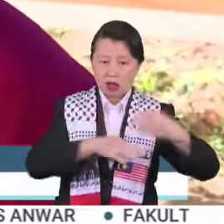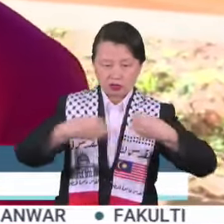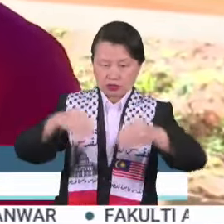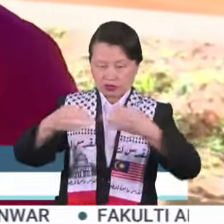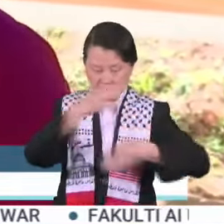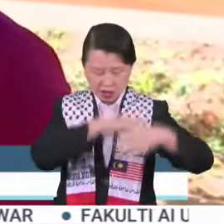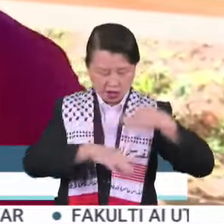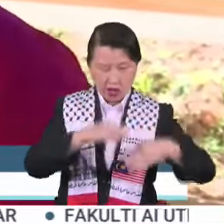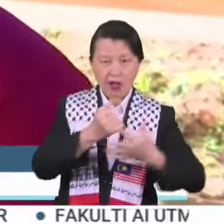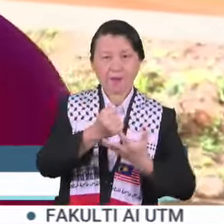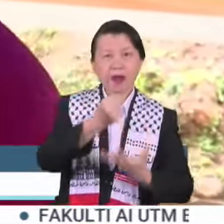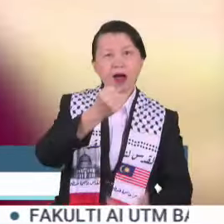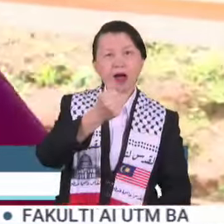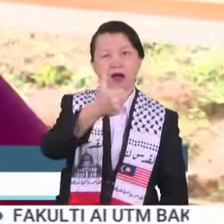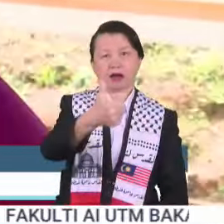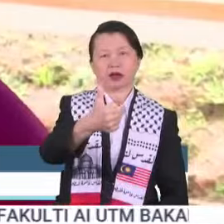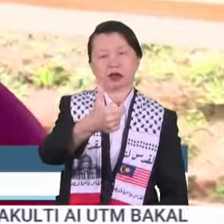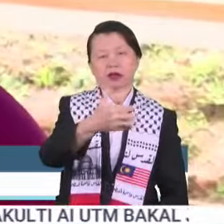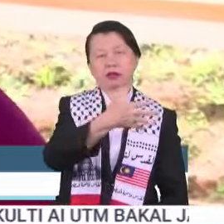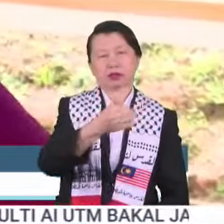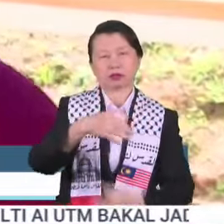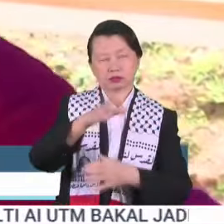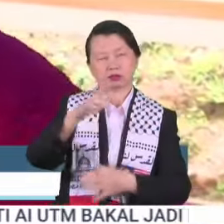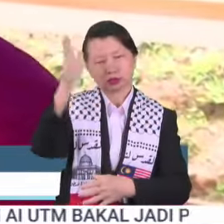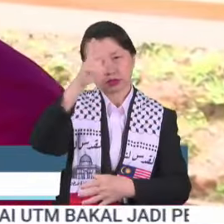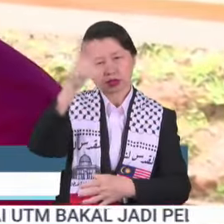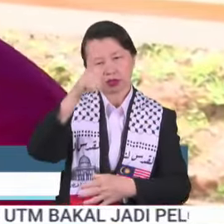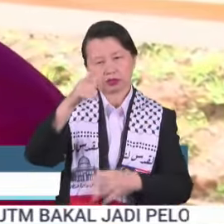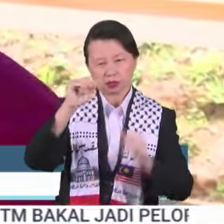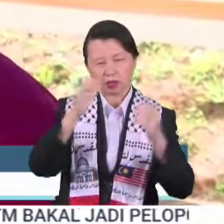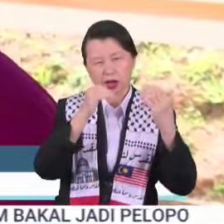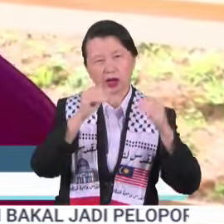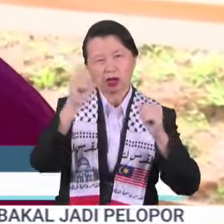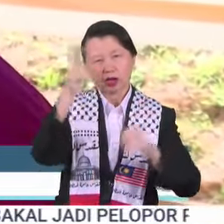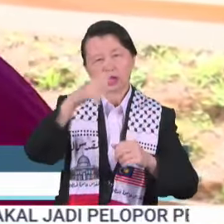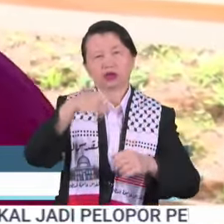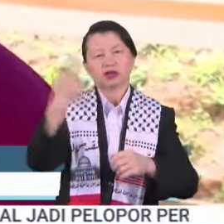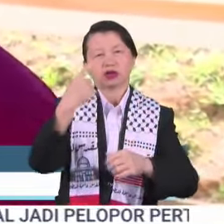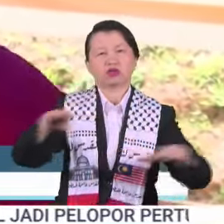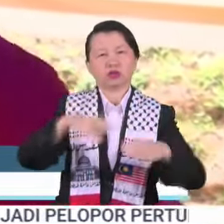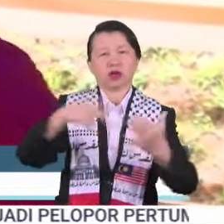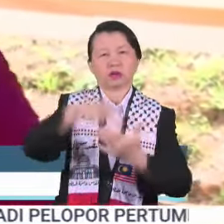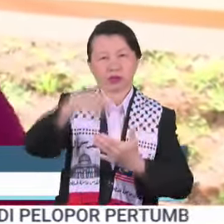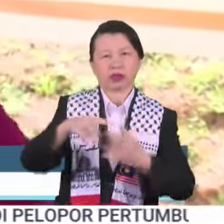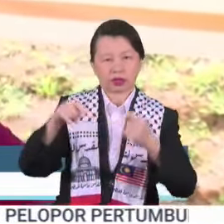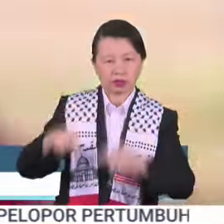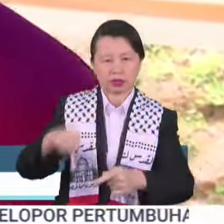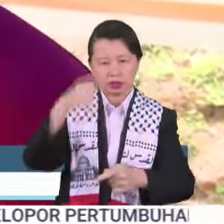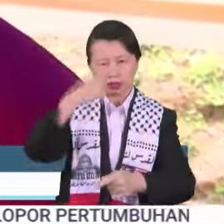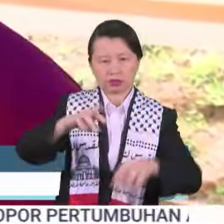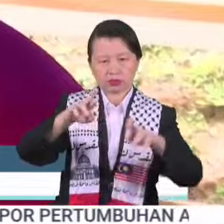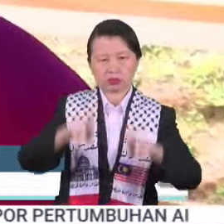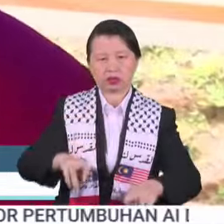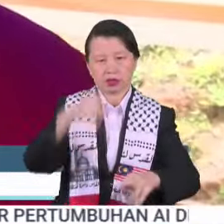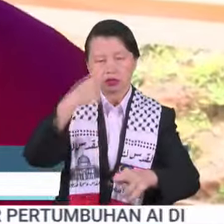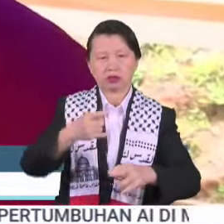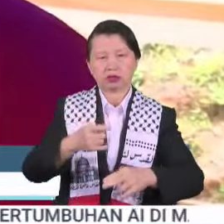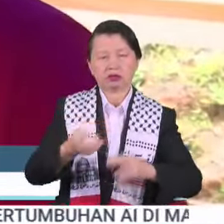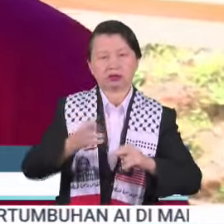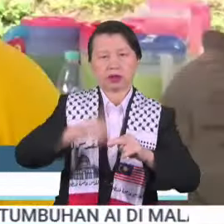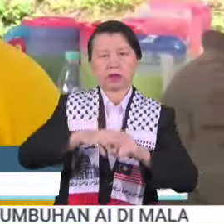sikitlah Kan kalau event ni semoga kerajaan dapat selalu buat program-prram macam niilah untuk rakyatrakyat untuk meningkatkan